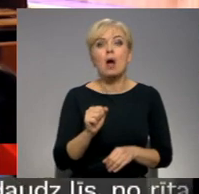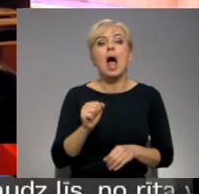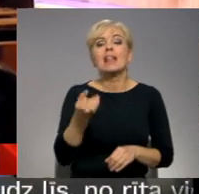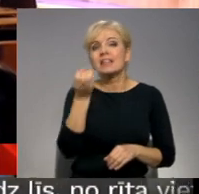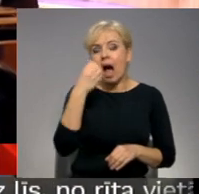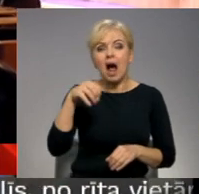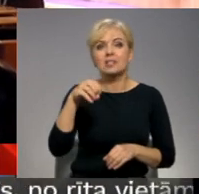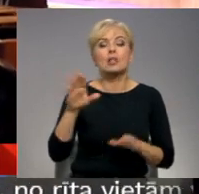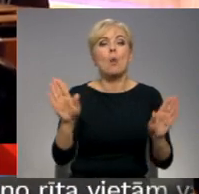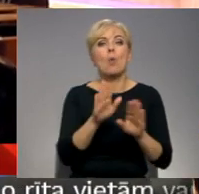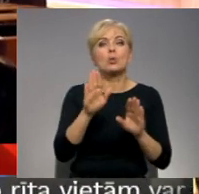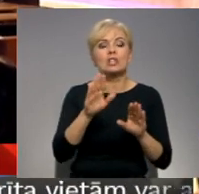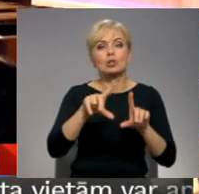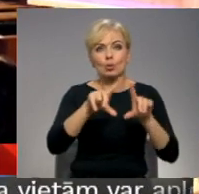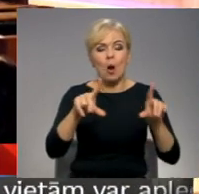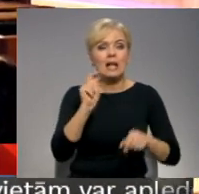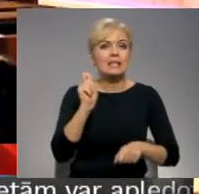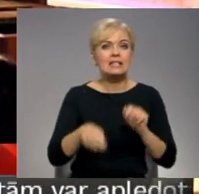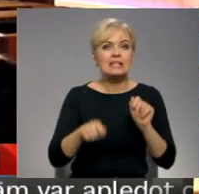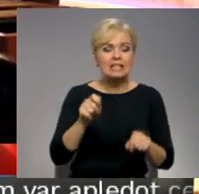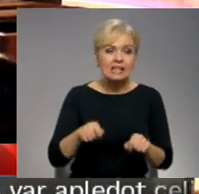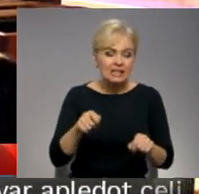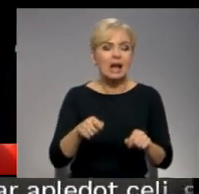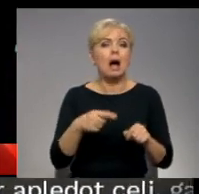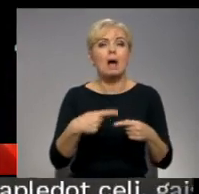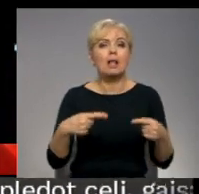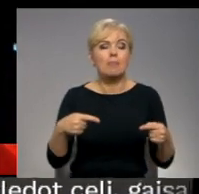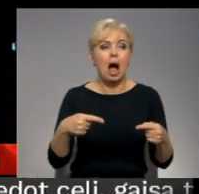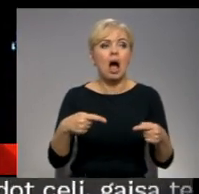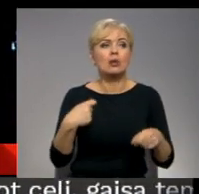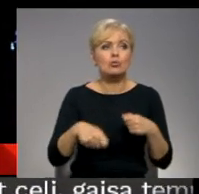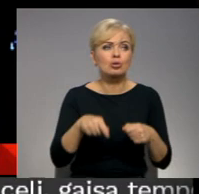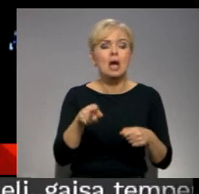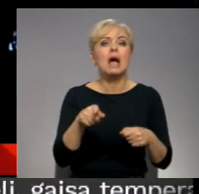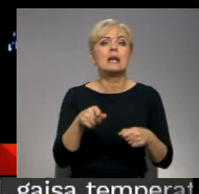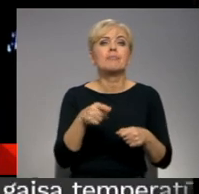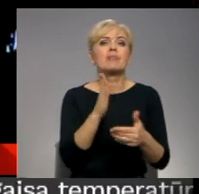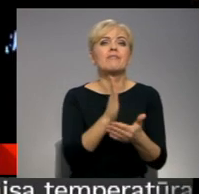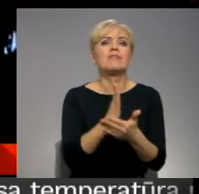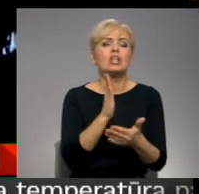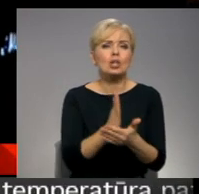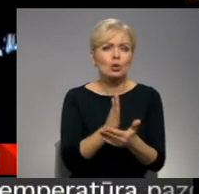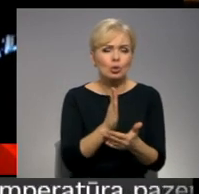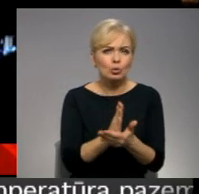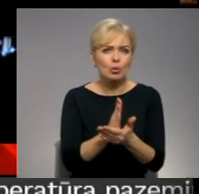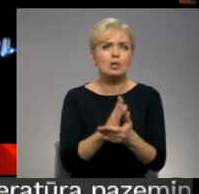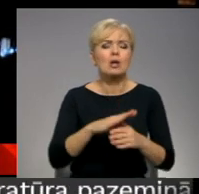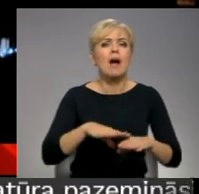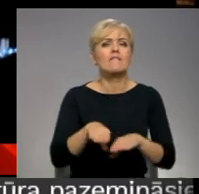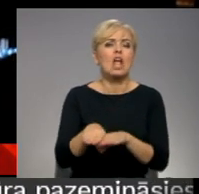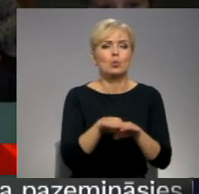Dārziņa mūzikas vidusskolas sitam instrumentālistiem. Šoreiz sitamo instrumentu spēlētāji vienojušies arī kopīgā